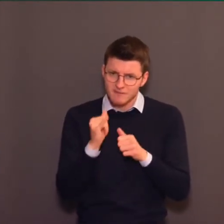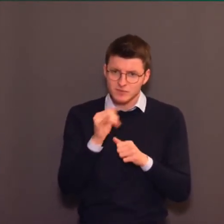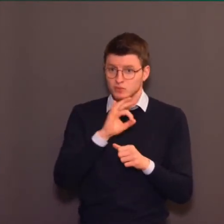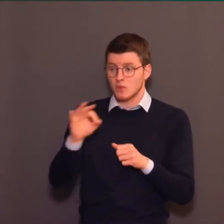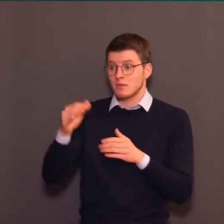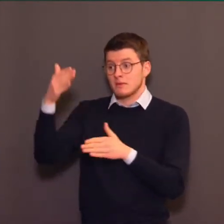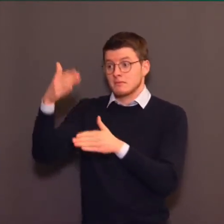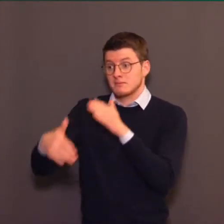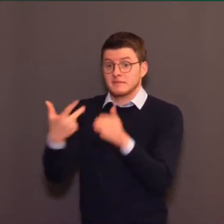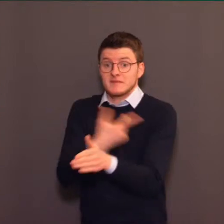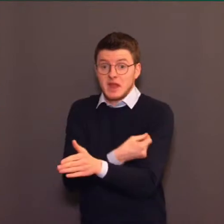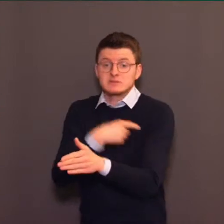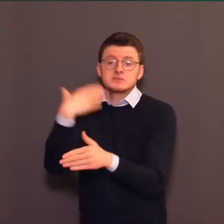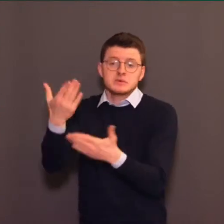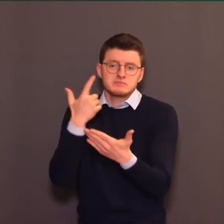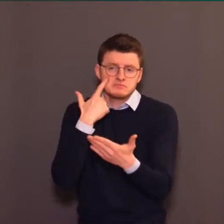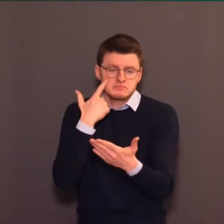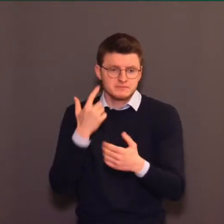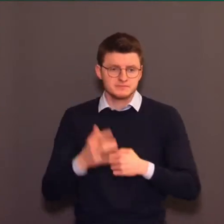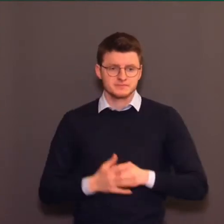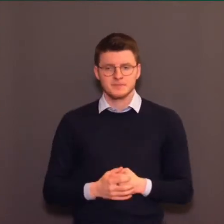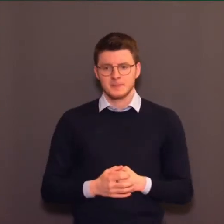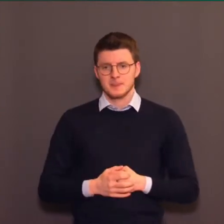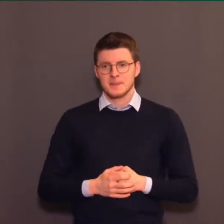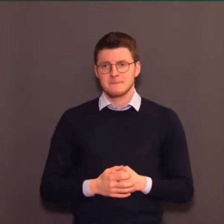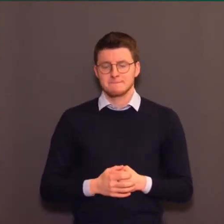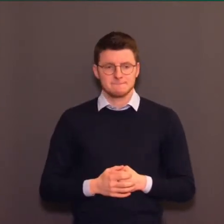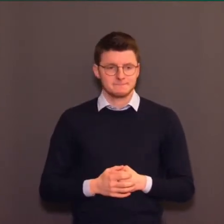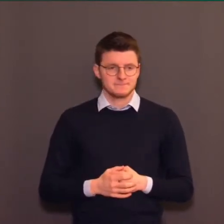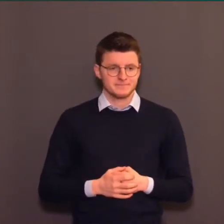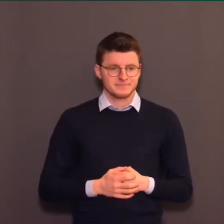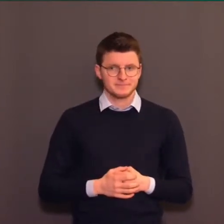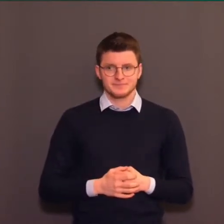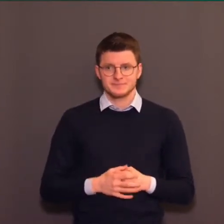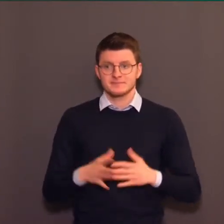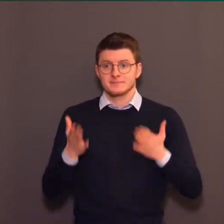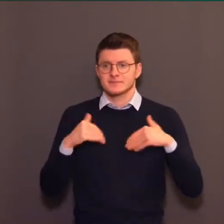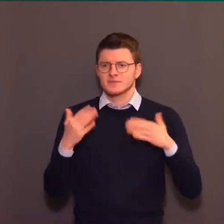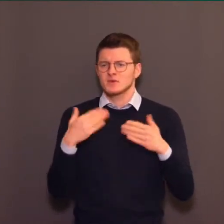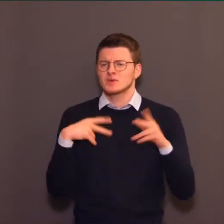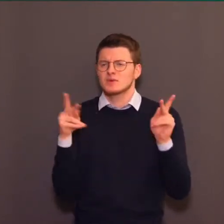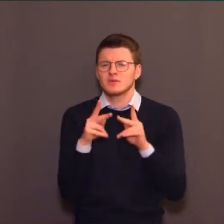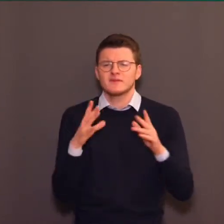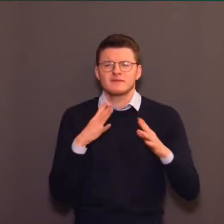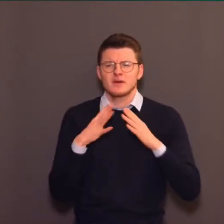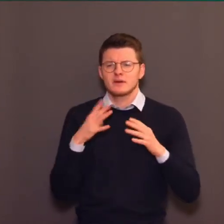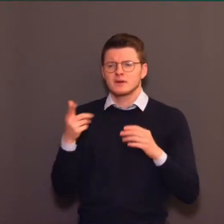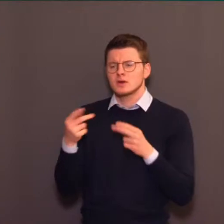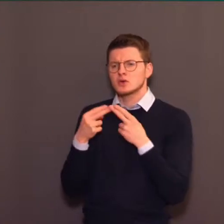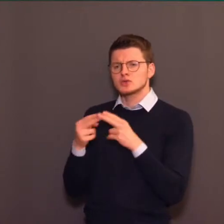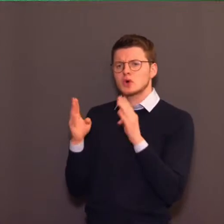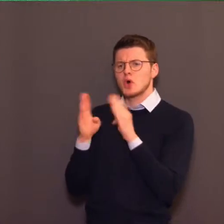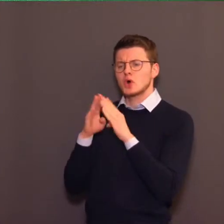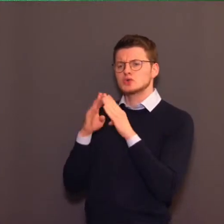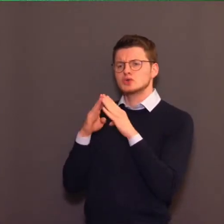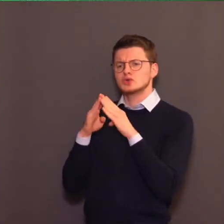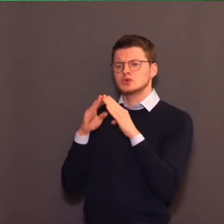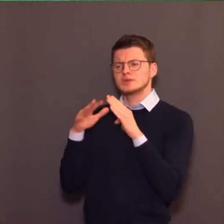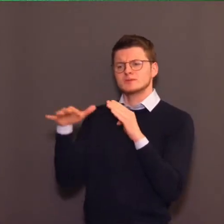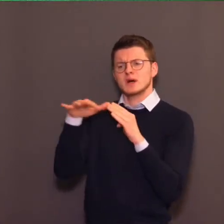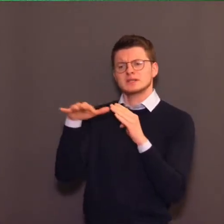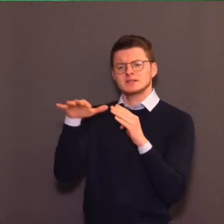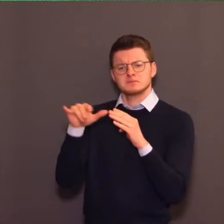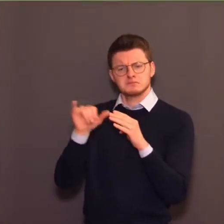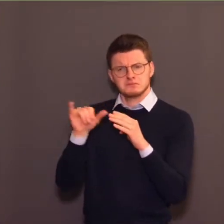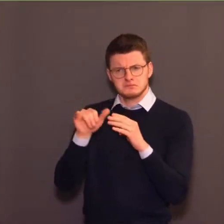We geven ook nog een korte update van de situatie in de woonzorgcentra. In de woonzorgcentra